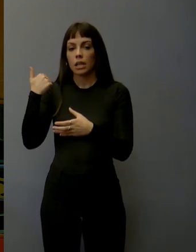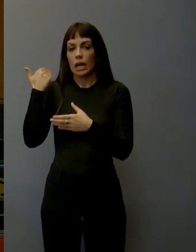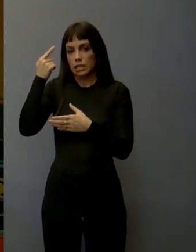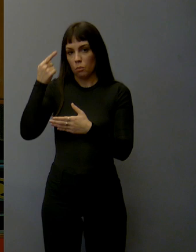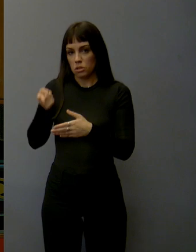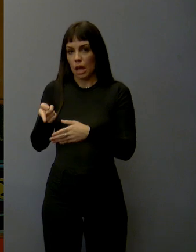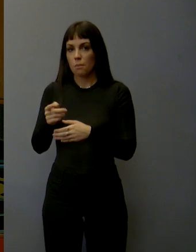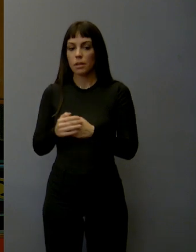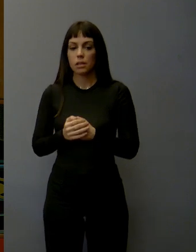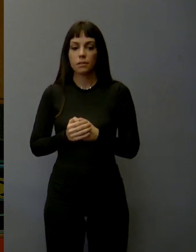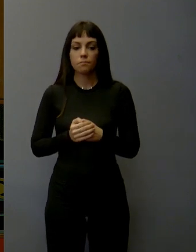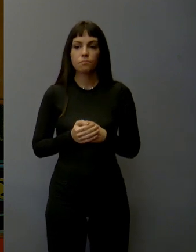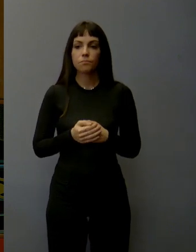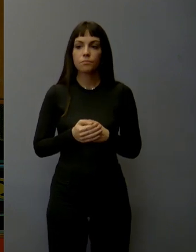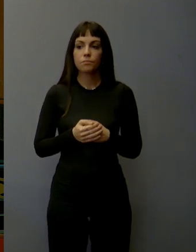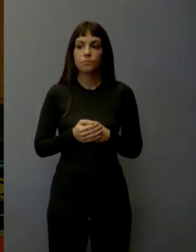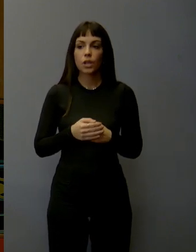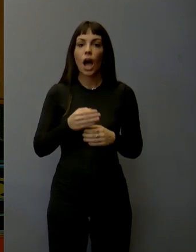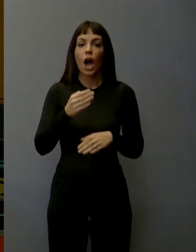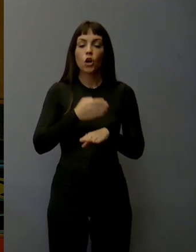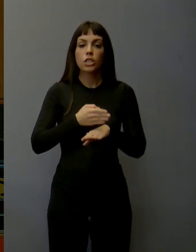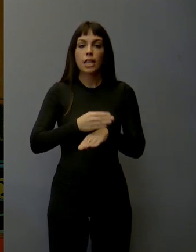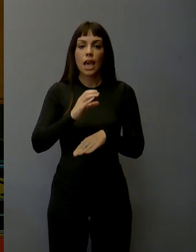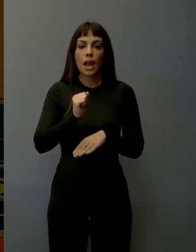prego consigliere Cavour